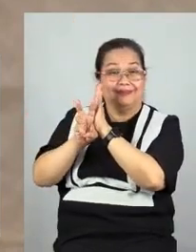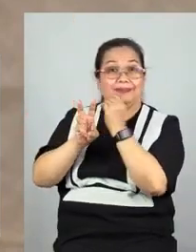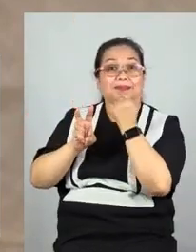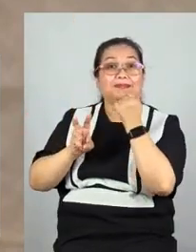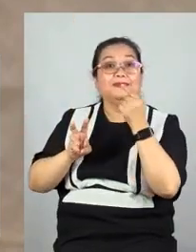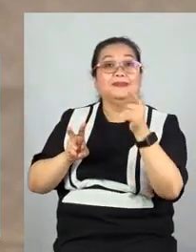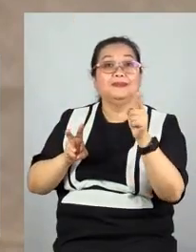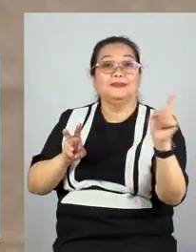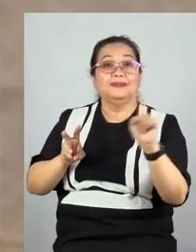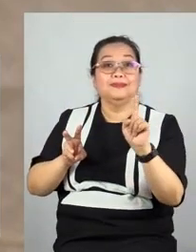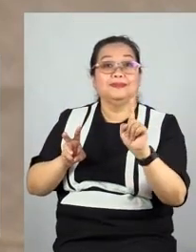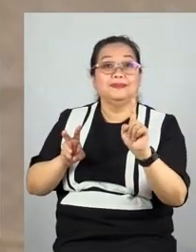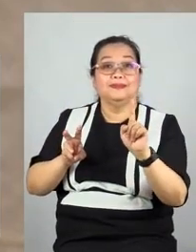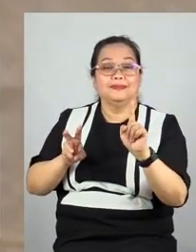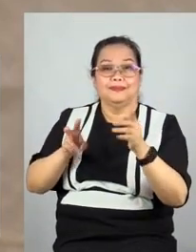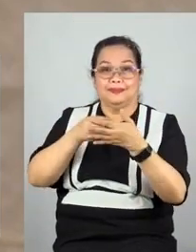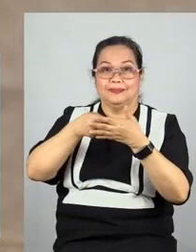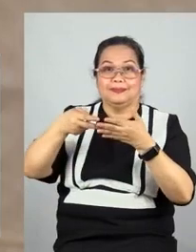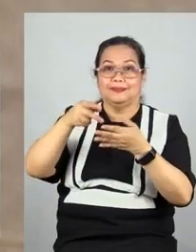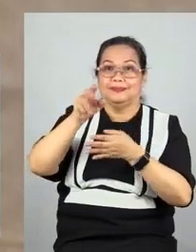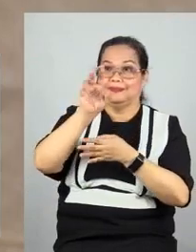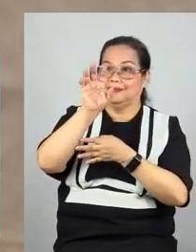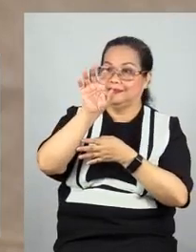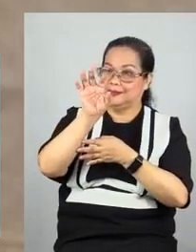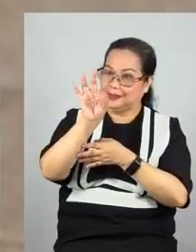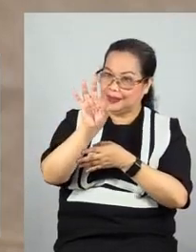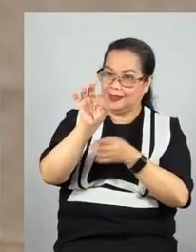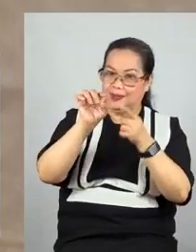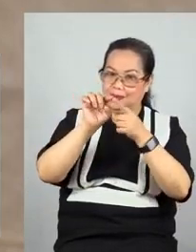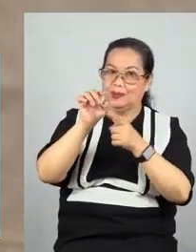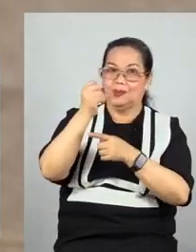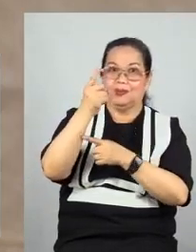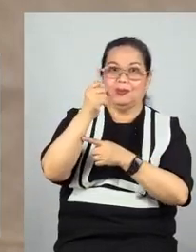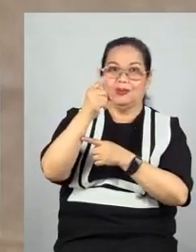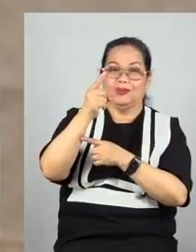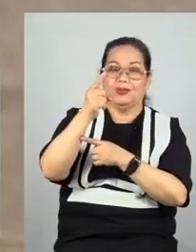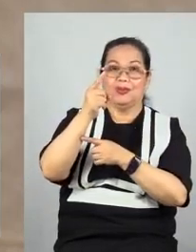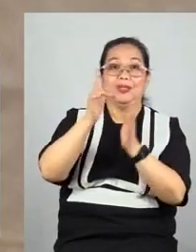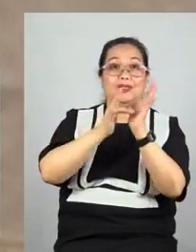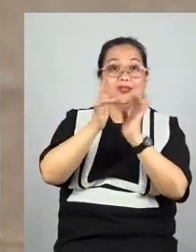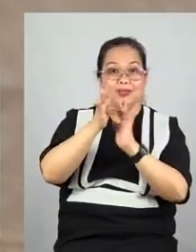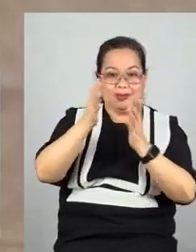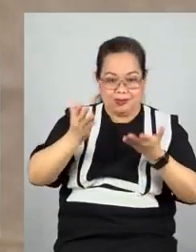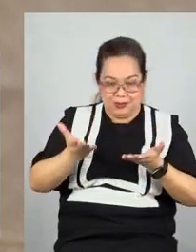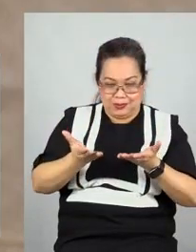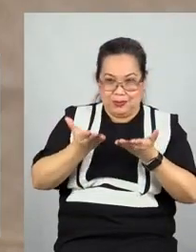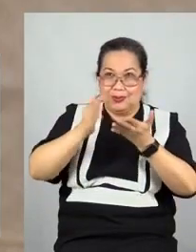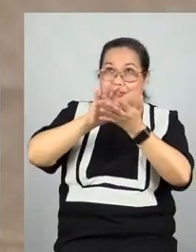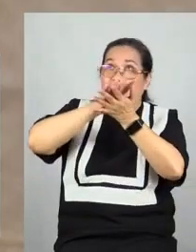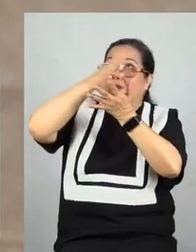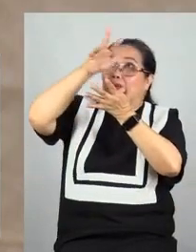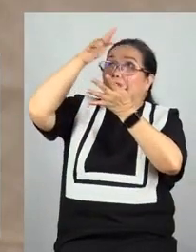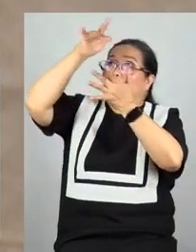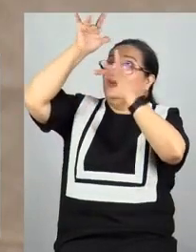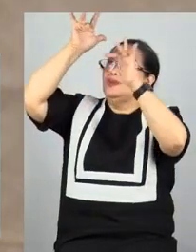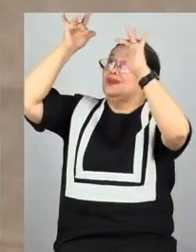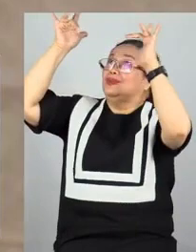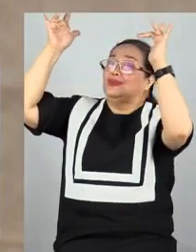sabi sa verses 9 to 11, He was exalted, a glorious Lord. Siya